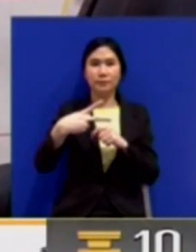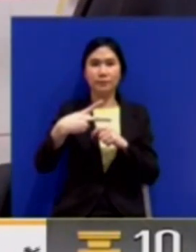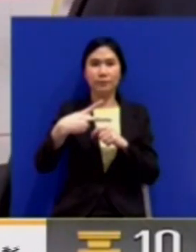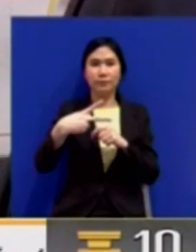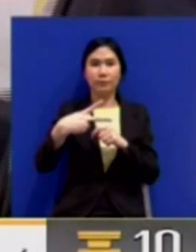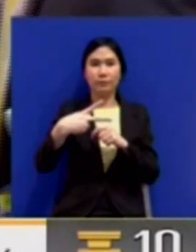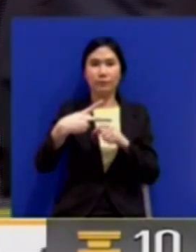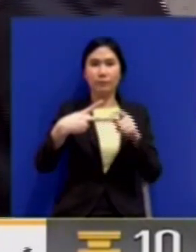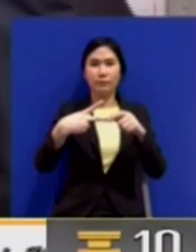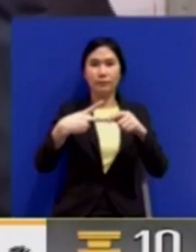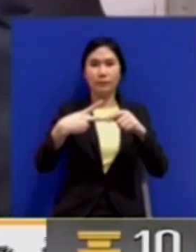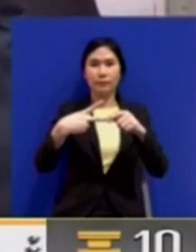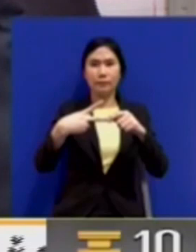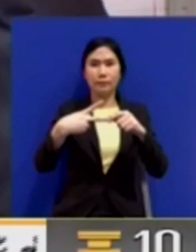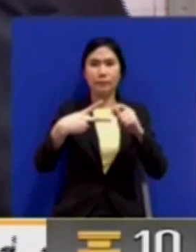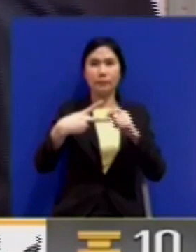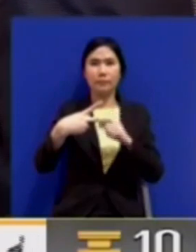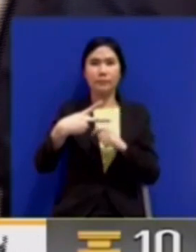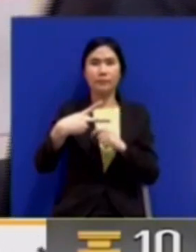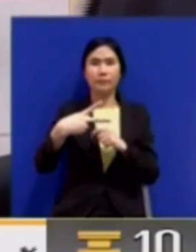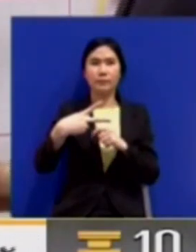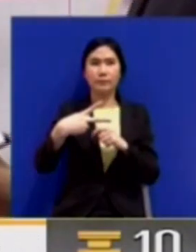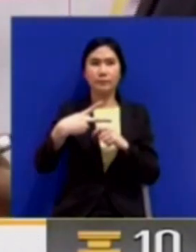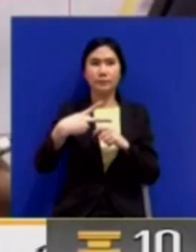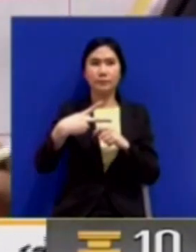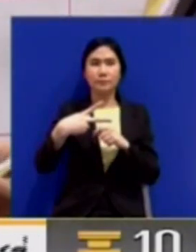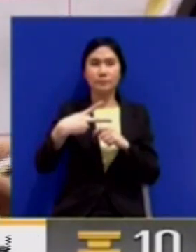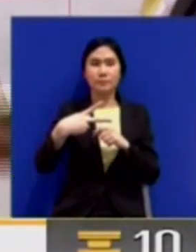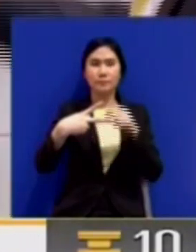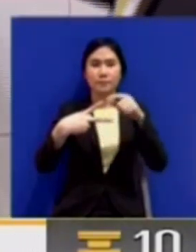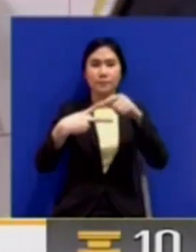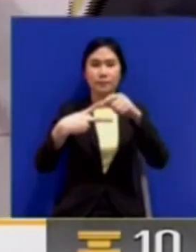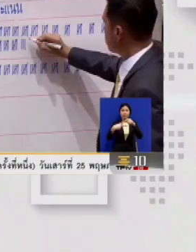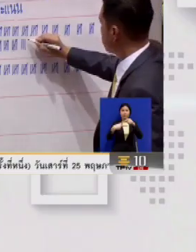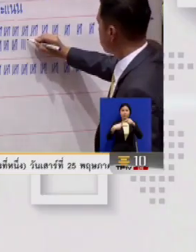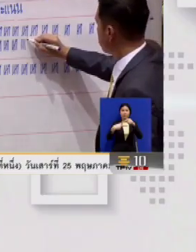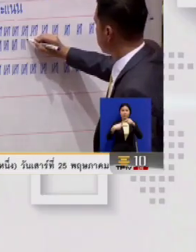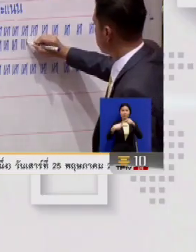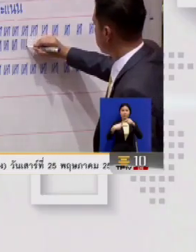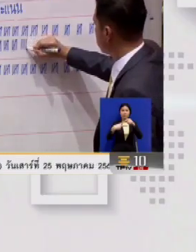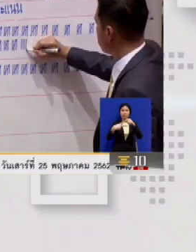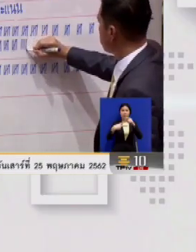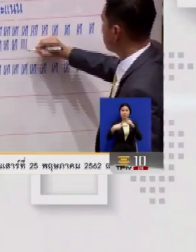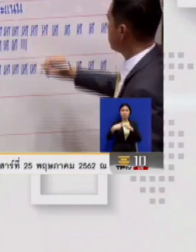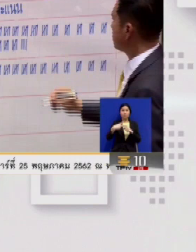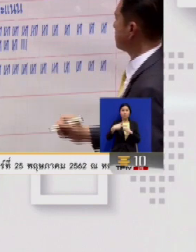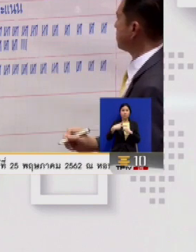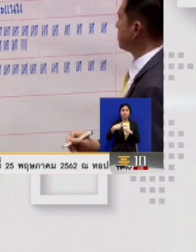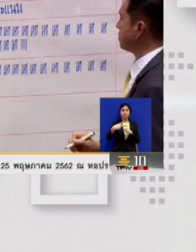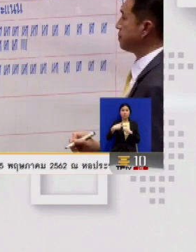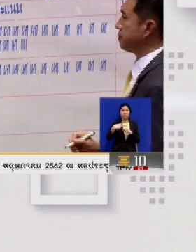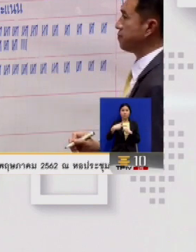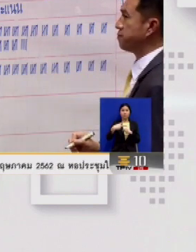ประธานสภาซึ่งเป็นเรื่องที่ตลกมากเพราะคุณเปิดประชุมมาเพื่อเลือกประธานสภาแล้วจู่ๆบอกขอให้เลื่อน